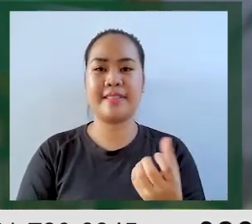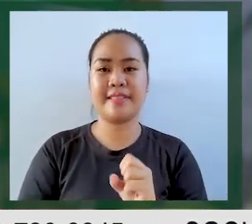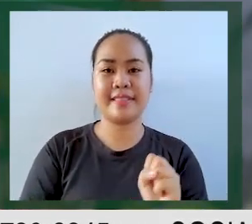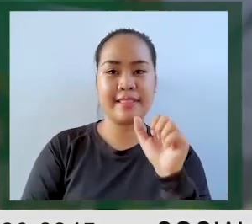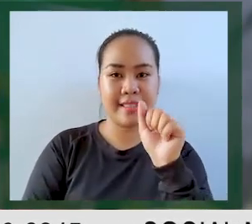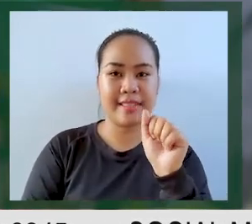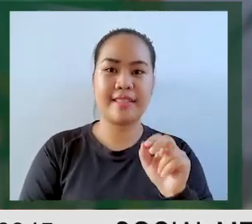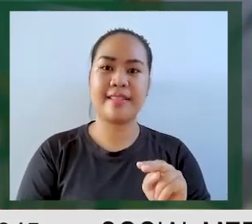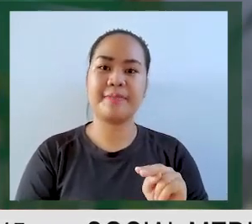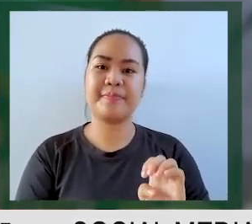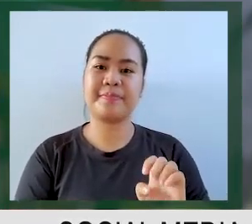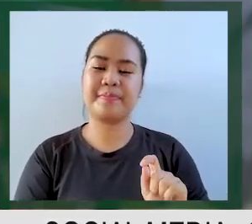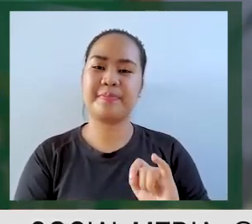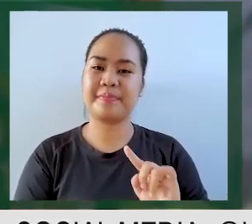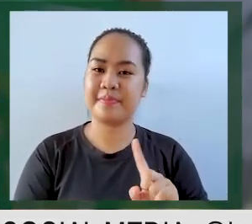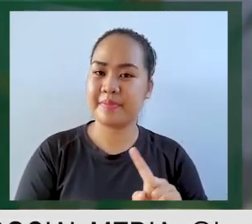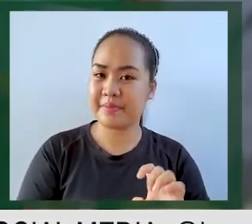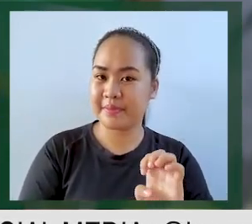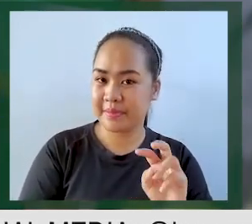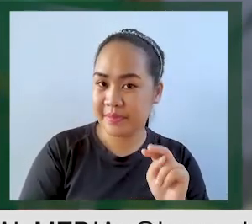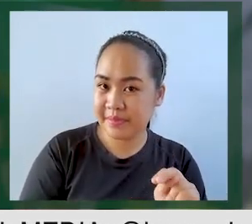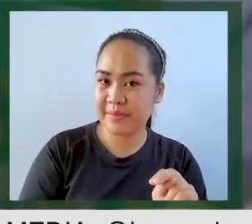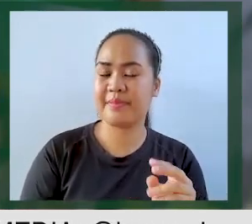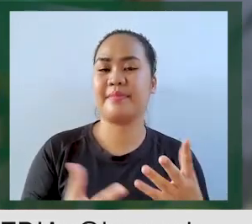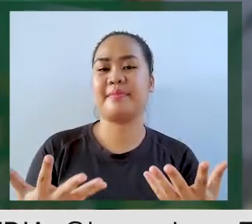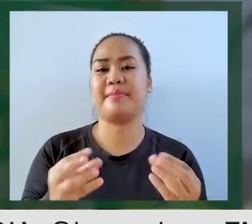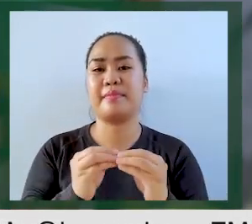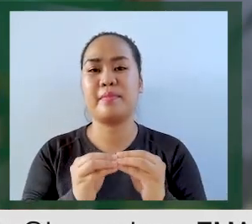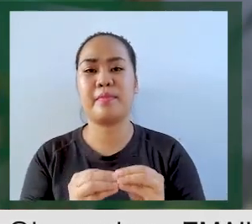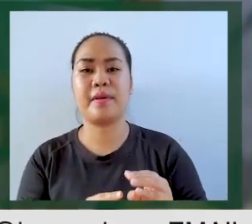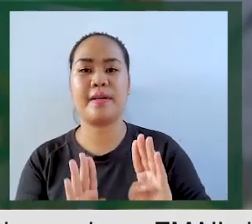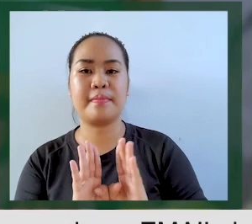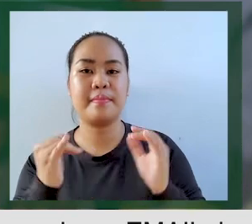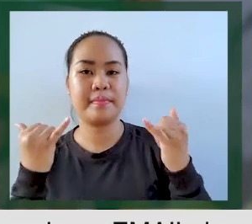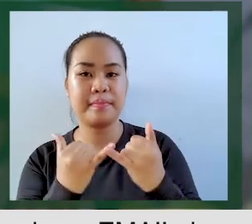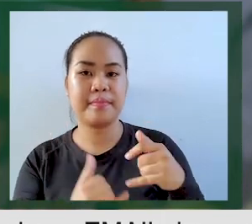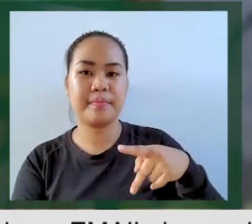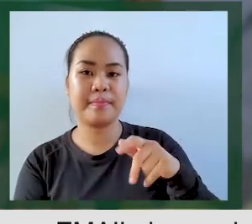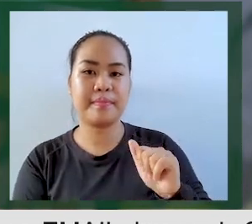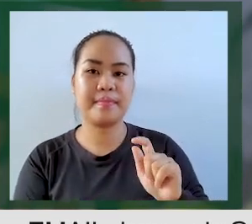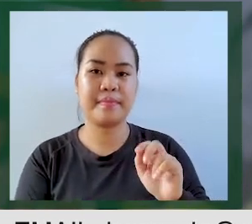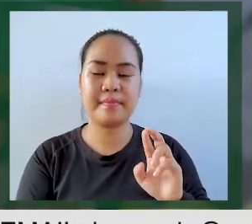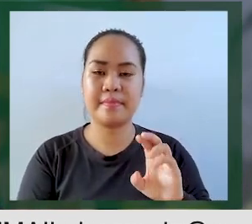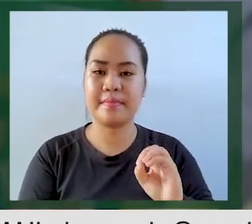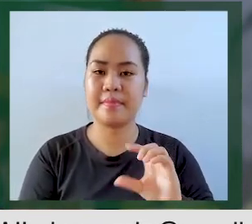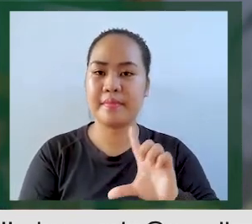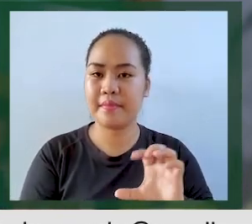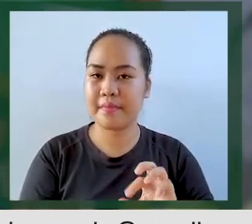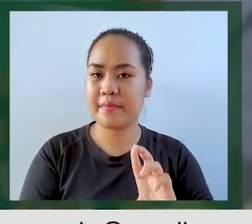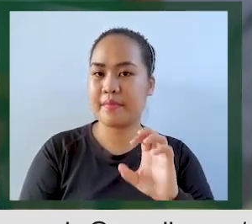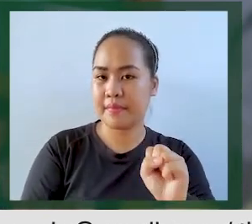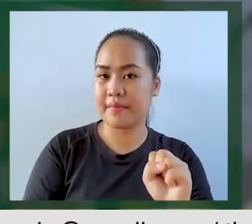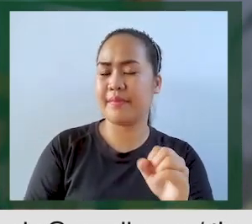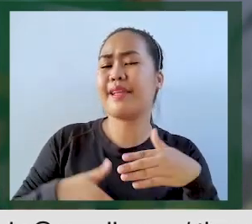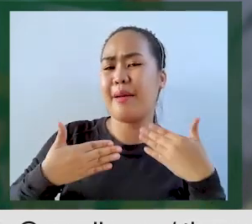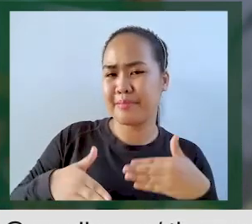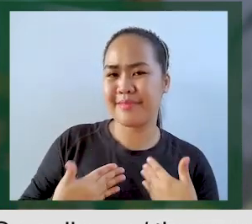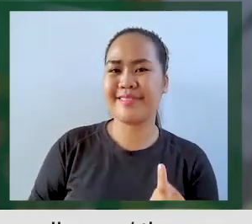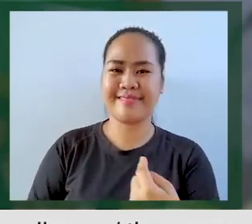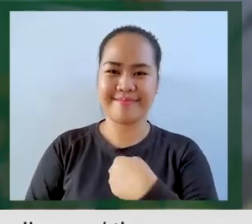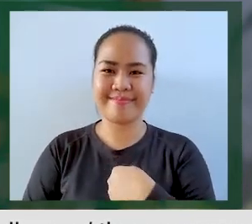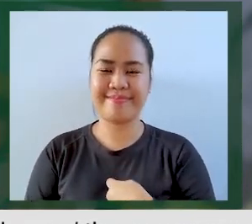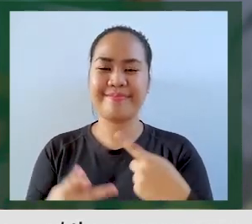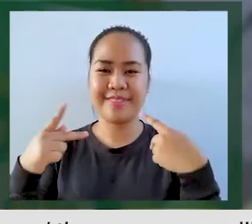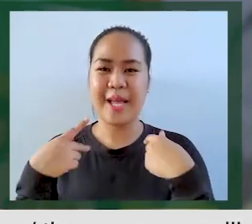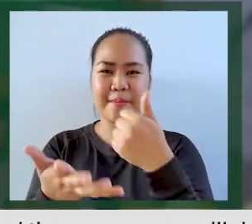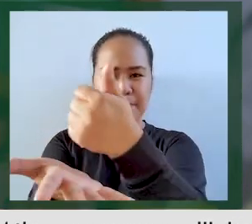no, very active pa rin. Marami pa rin tayong mga barangay patrollers, no, na nakakatuwa naman. I mean, ang